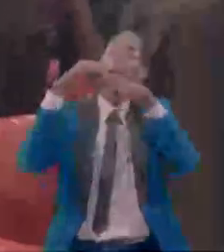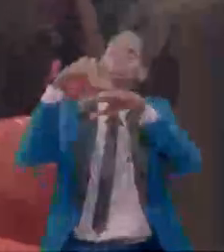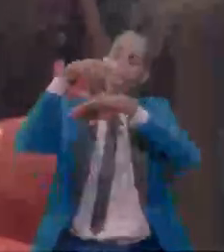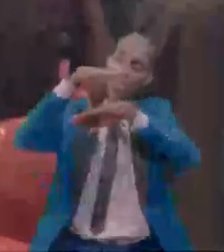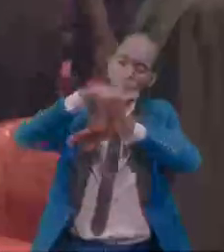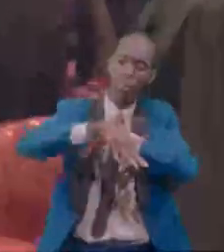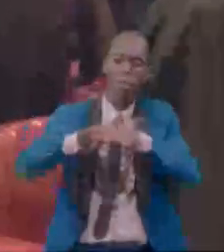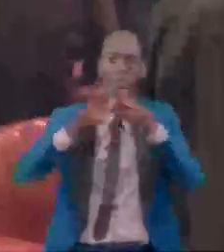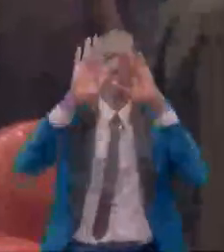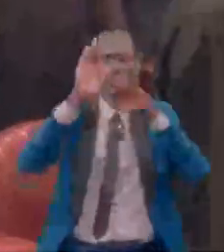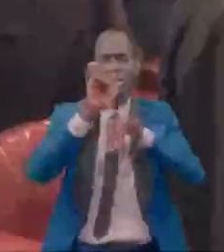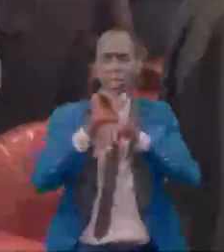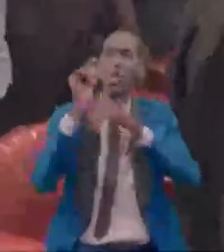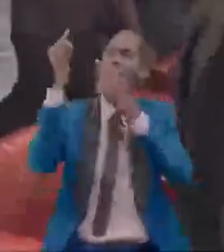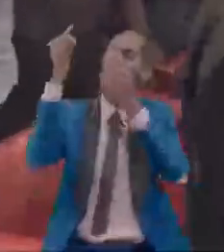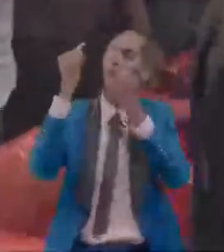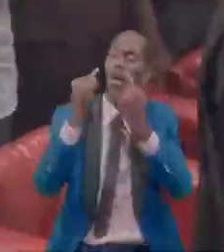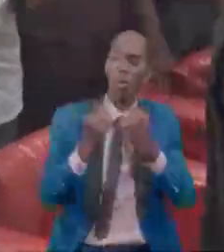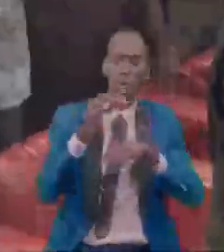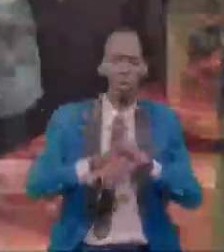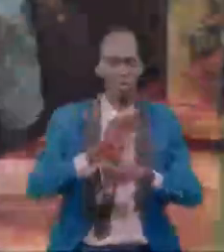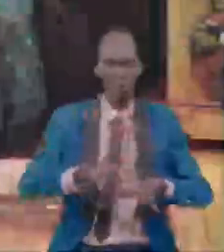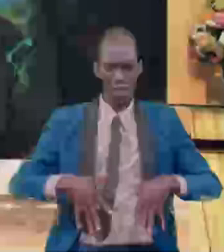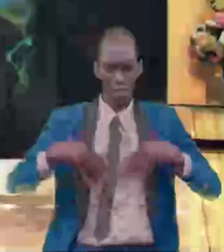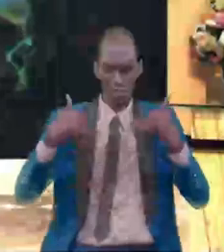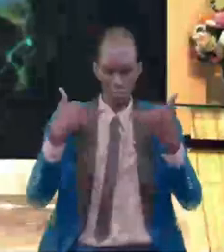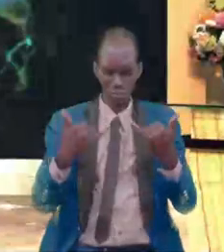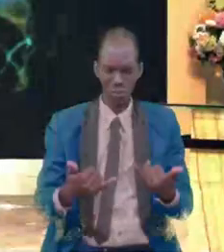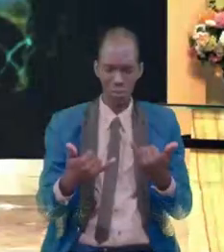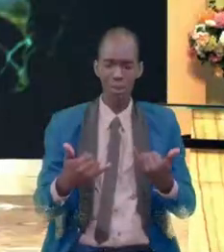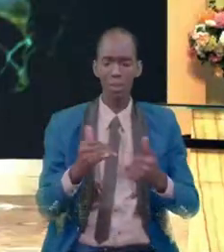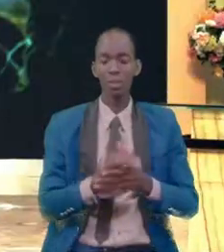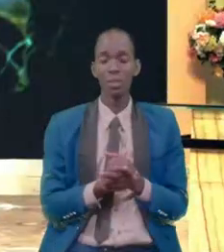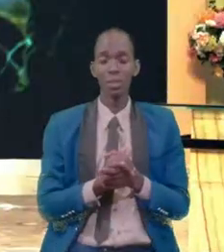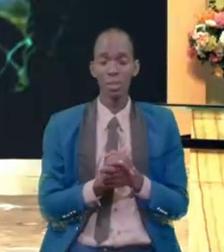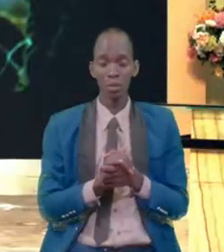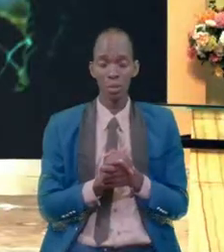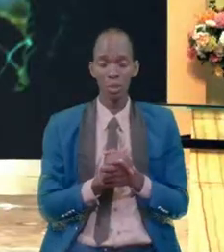Les miracles envoyés du ciel. Cela descend sur vous ce soir.